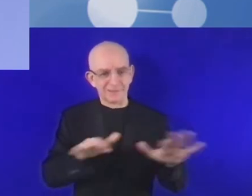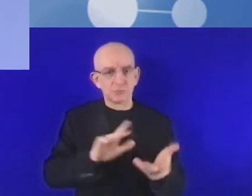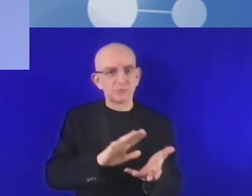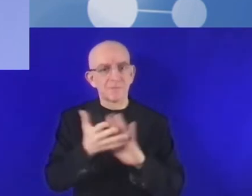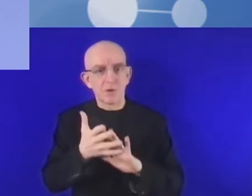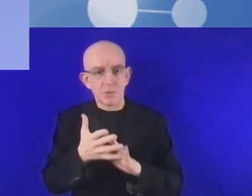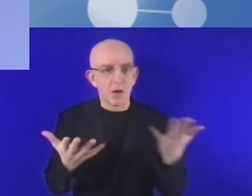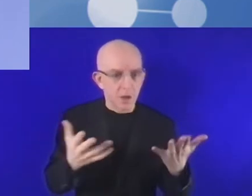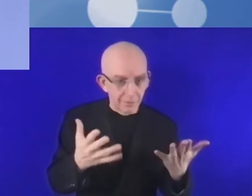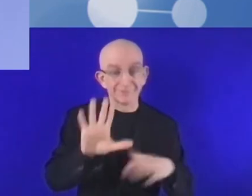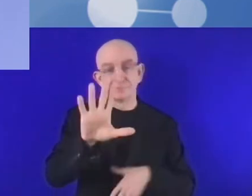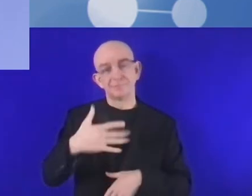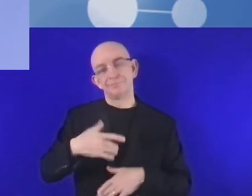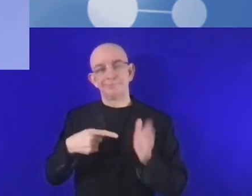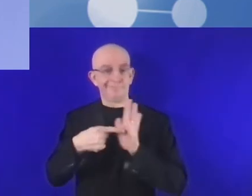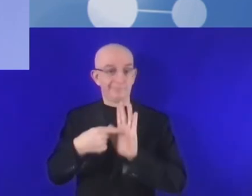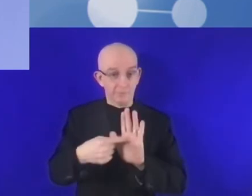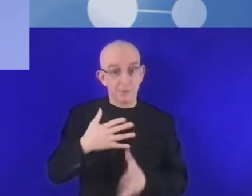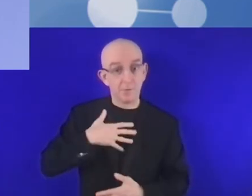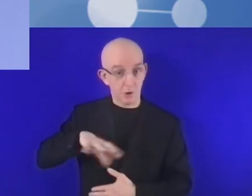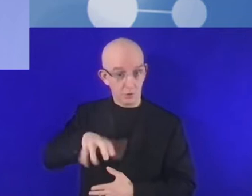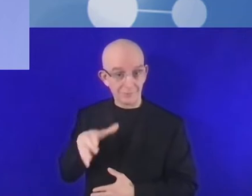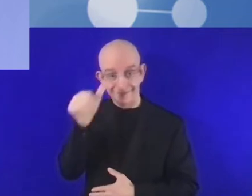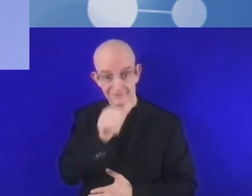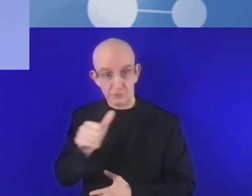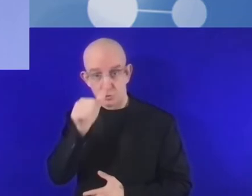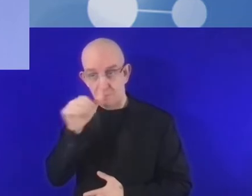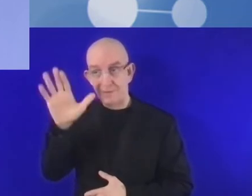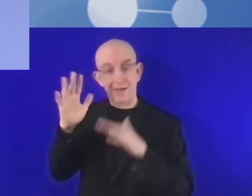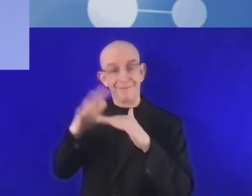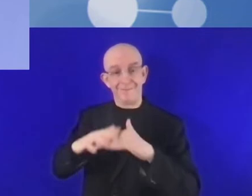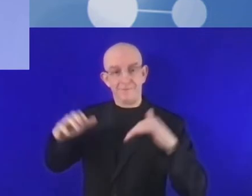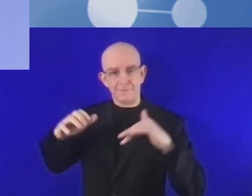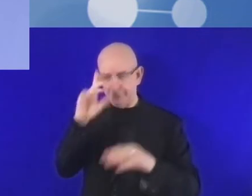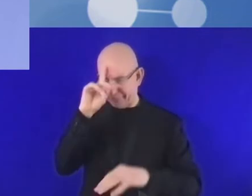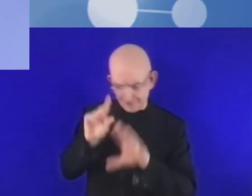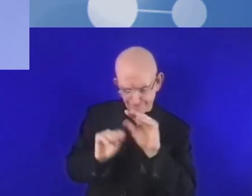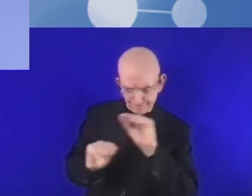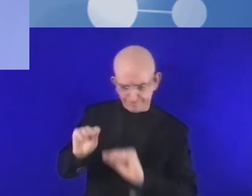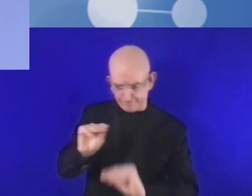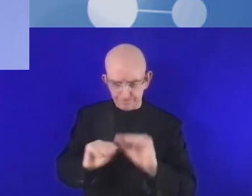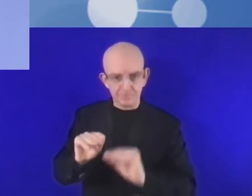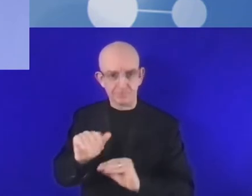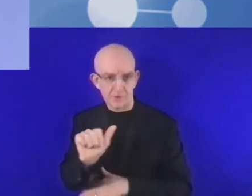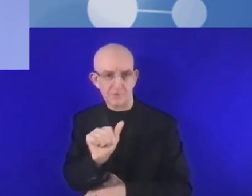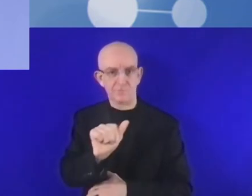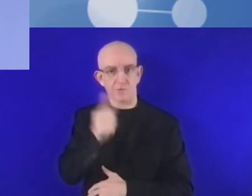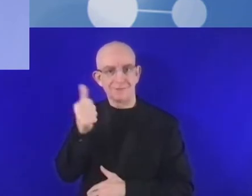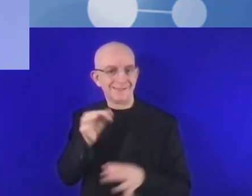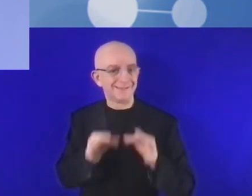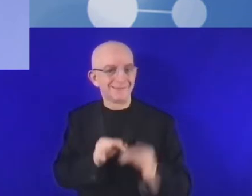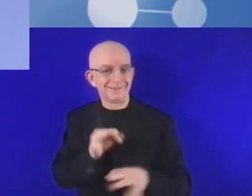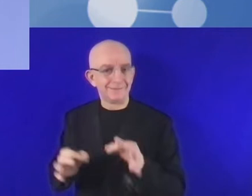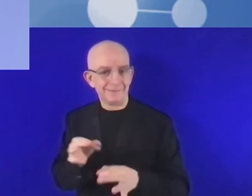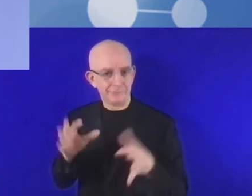型。比方说，在我的国家，第一个发展的战略数字化转型就